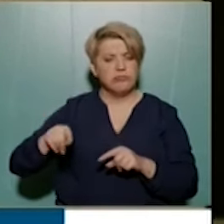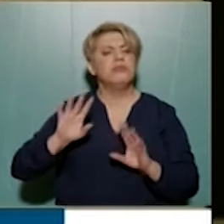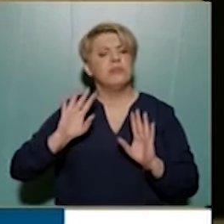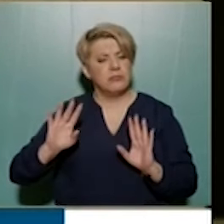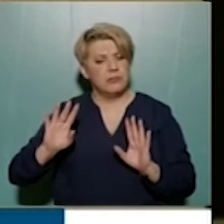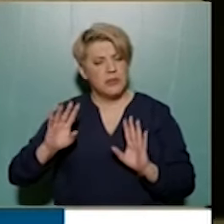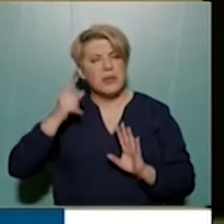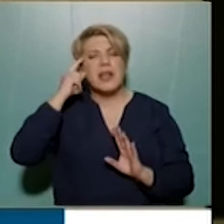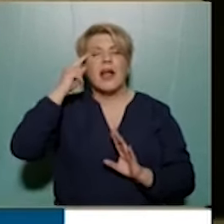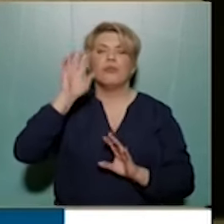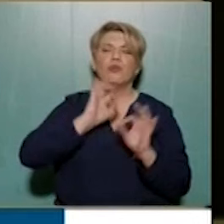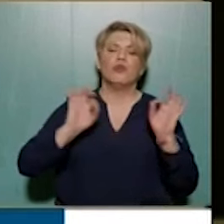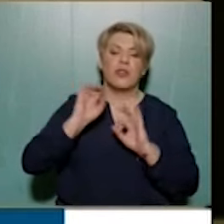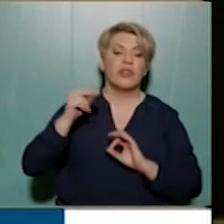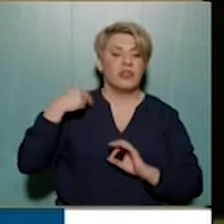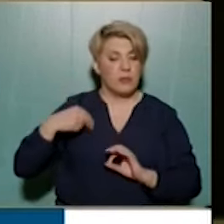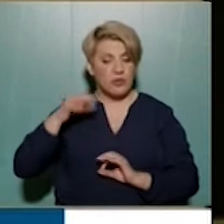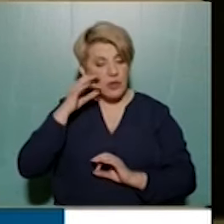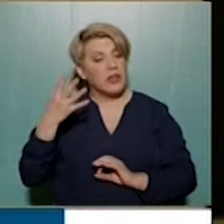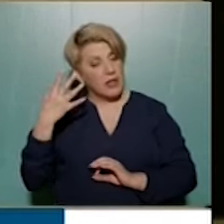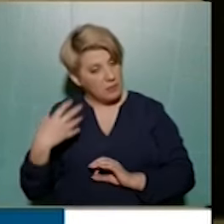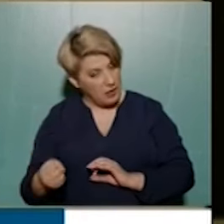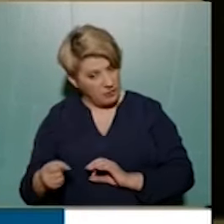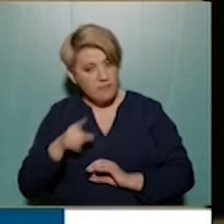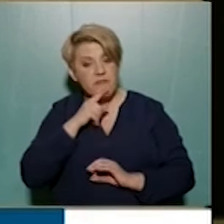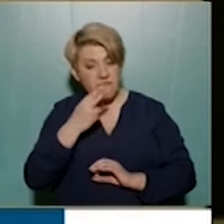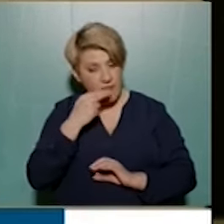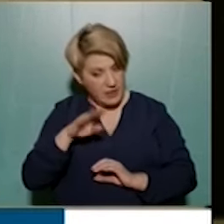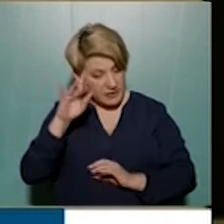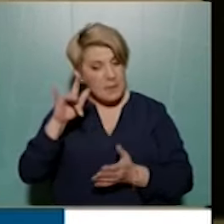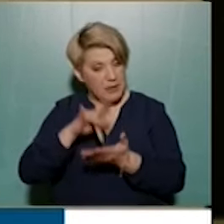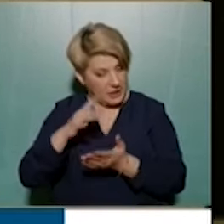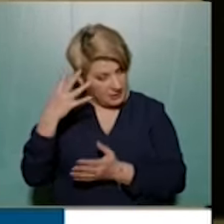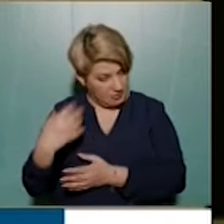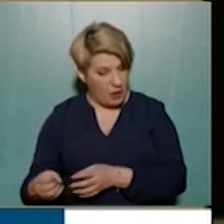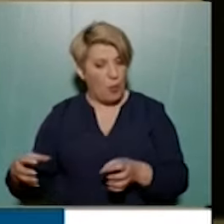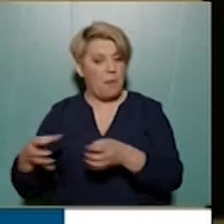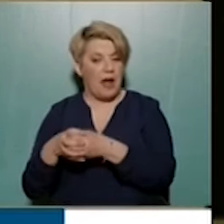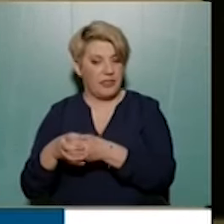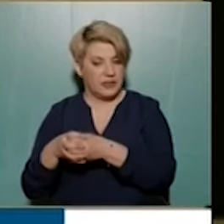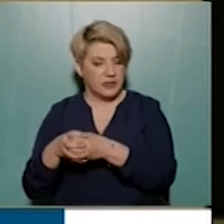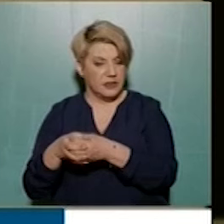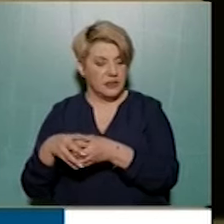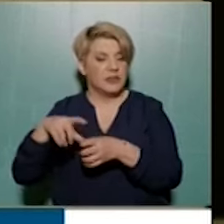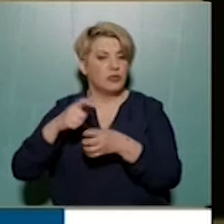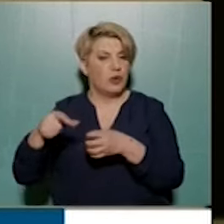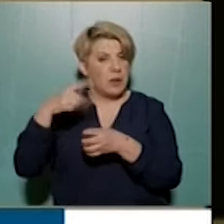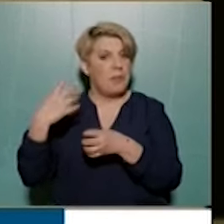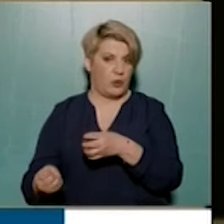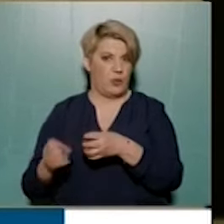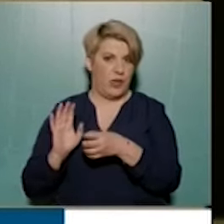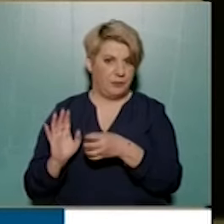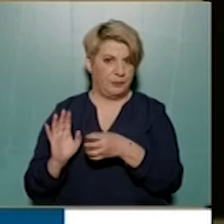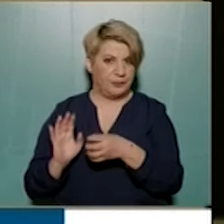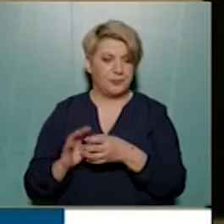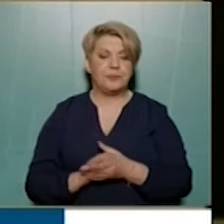μην έχουμε καμία αυταπάτη ότι και στο Δήμο Θεσσαλονίκης δεν υπάρχουν τέτοιοι φασιστικοί πυρήνες μέσα σε σχολεία.